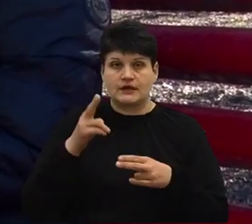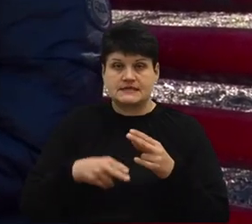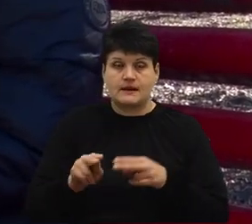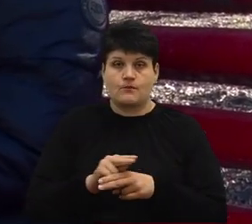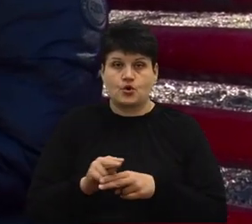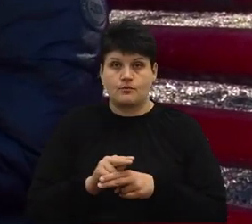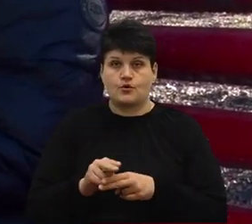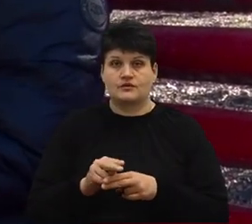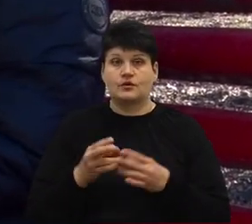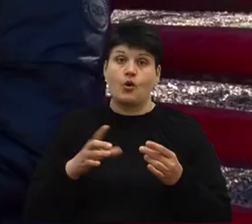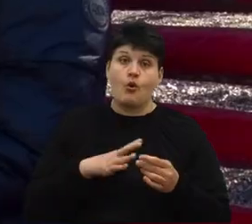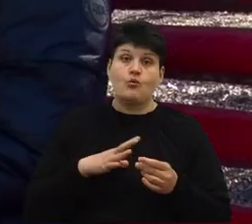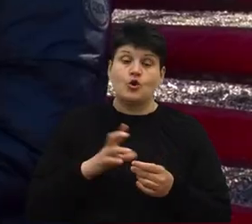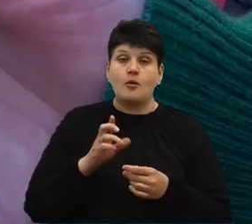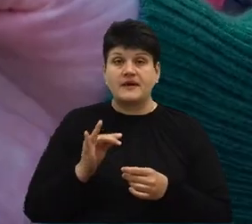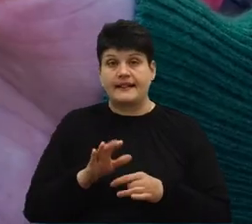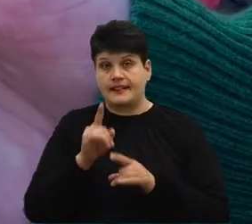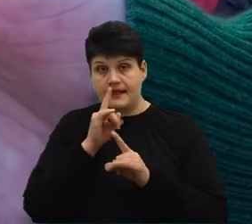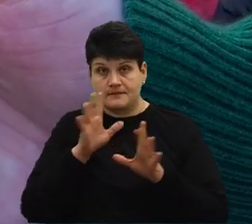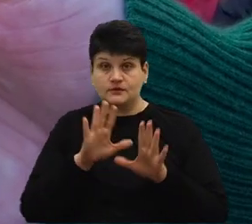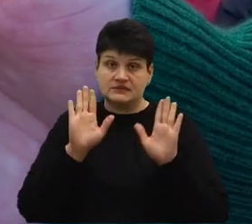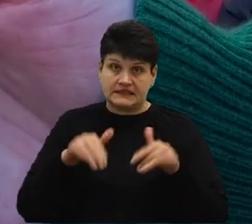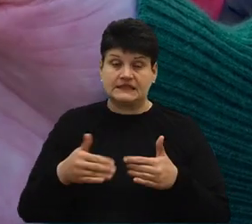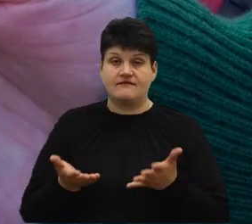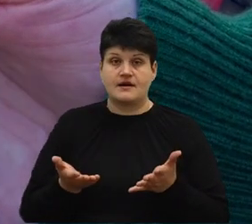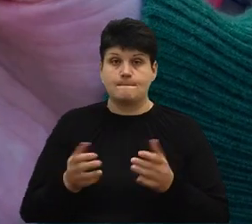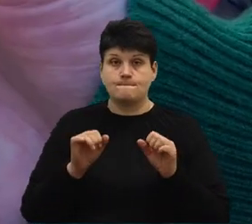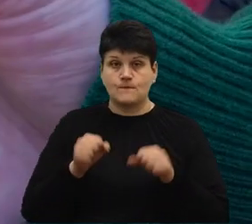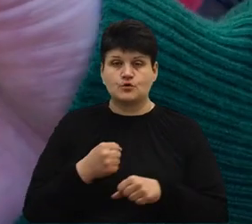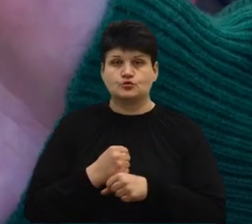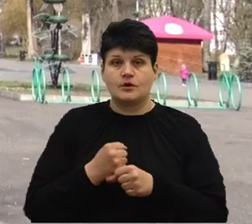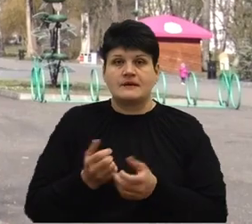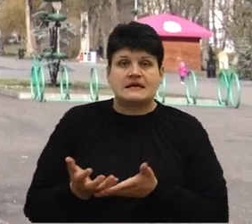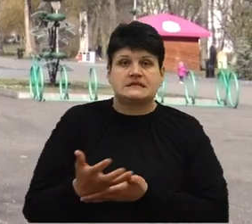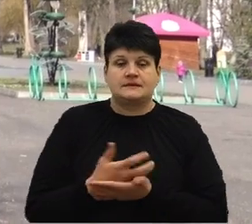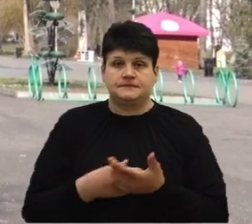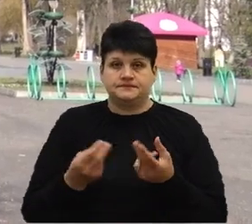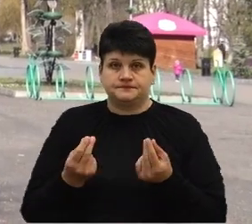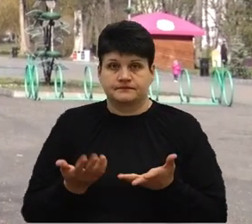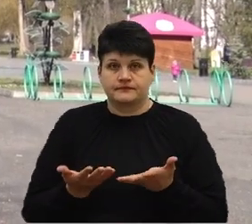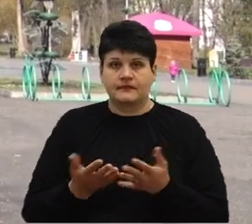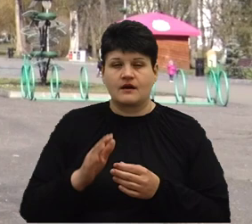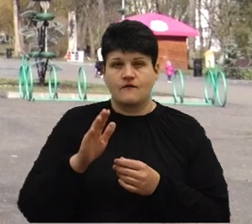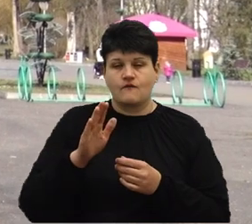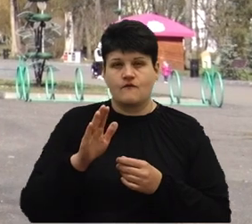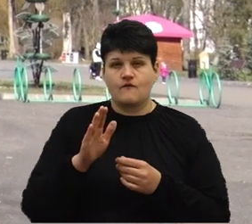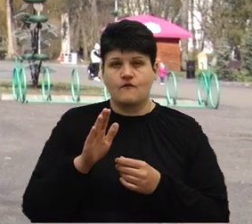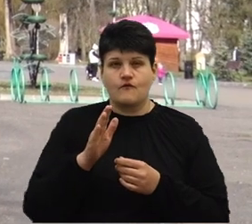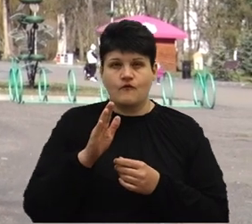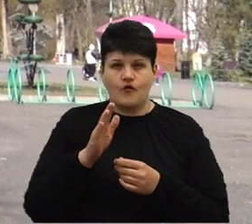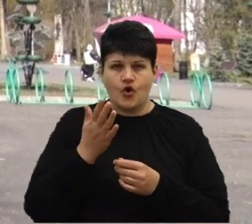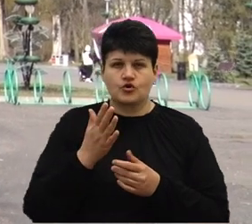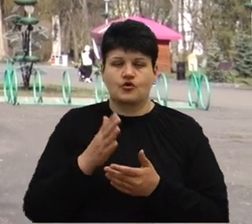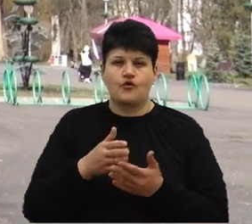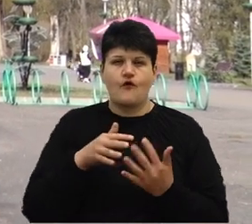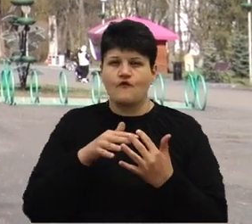він каже ну було би непогано я така о кажу додавання Ну може роби якийсь збір попробуємо ворог він не так територія як за